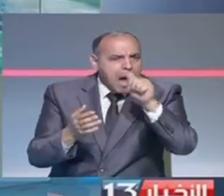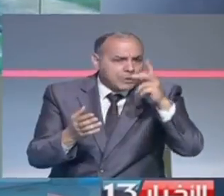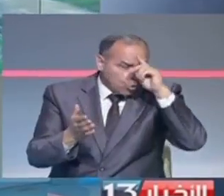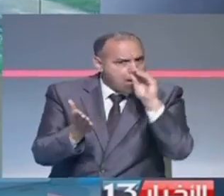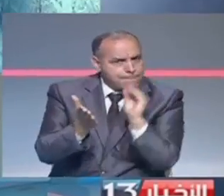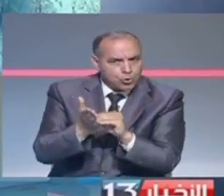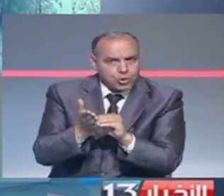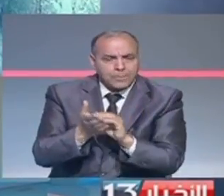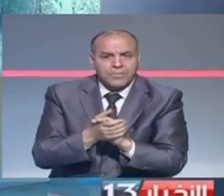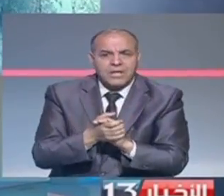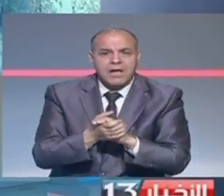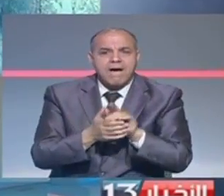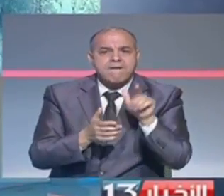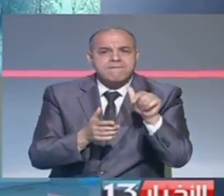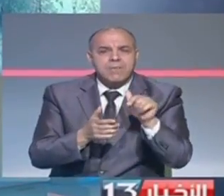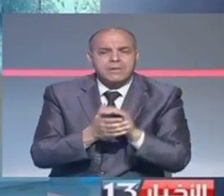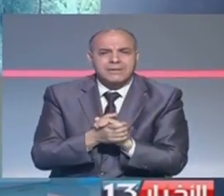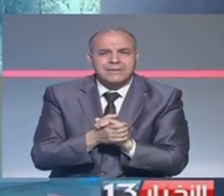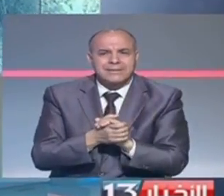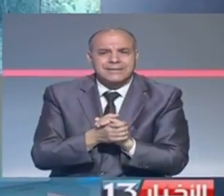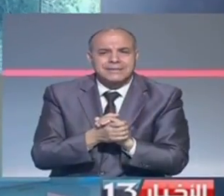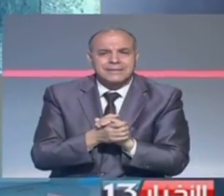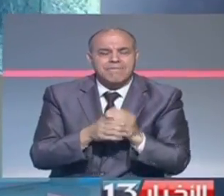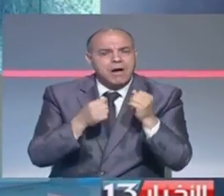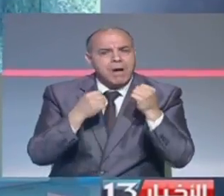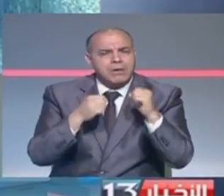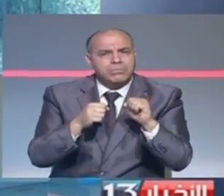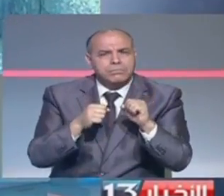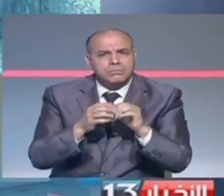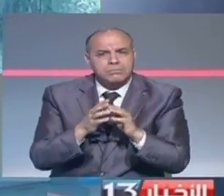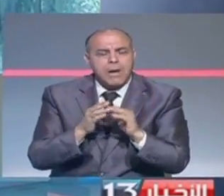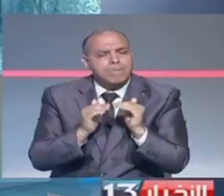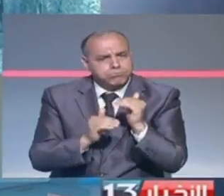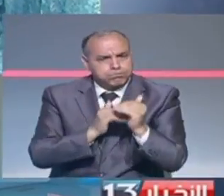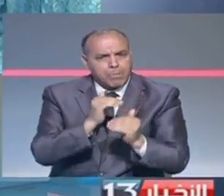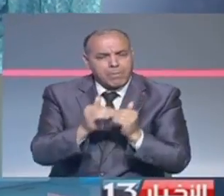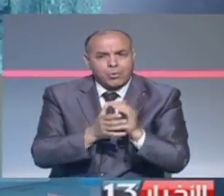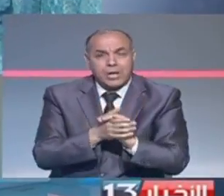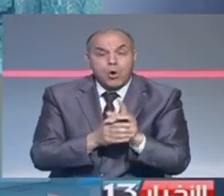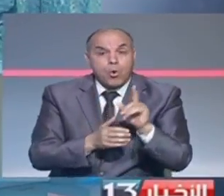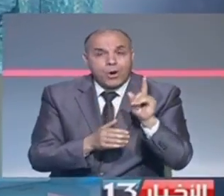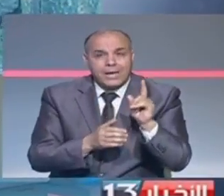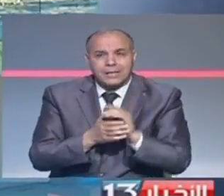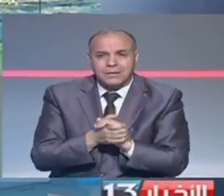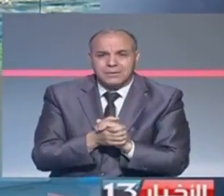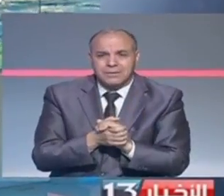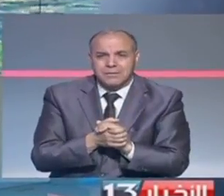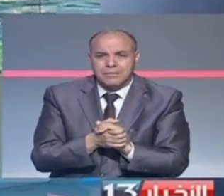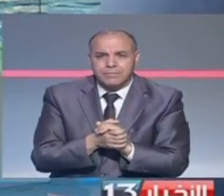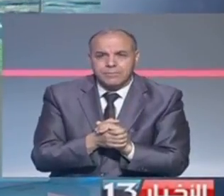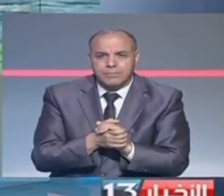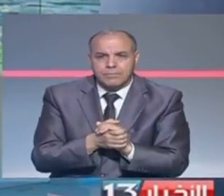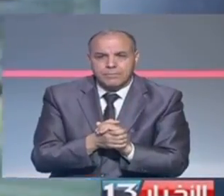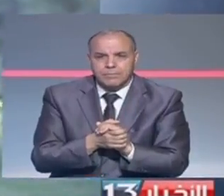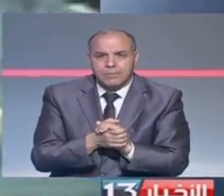عندنا من المخطوطات المصوره يتيحها تدريجيا ولكن اه اه ال